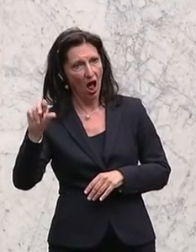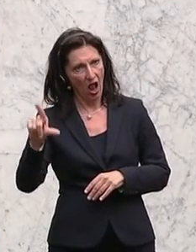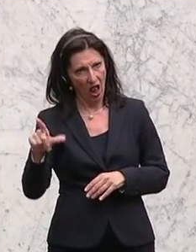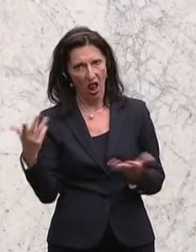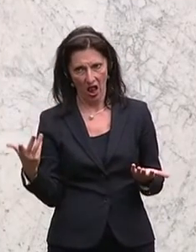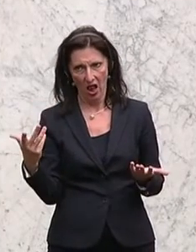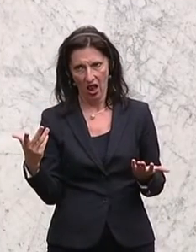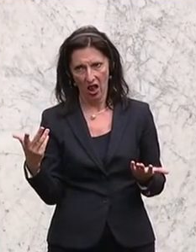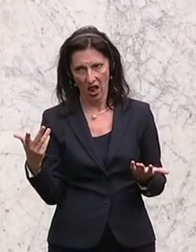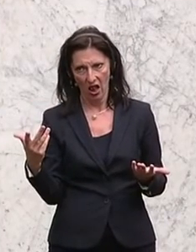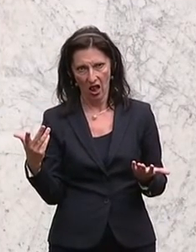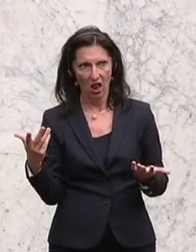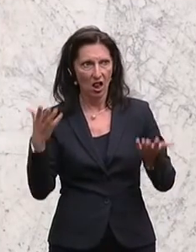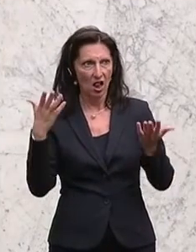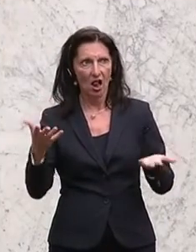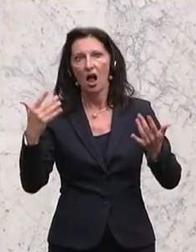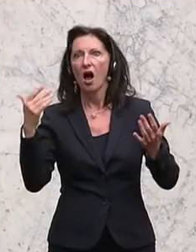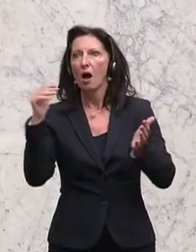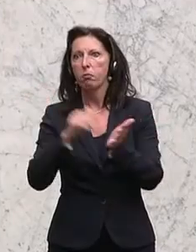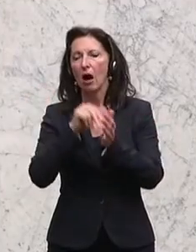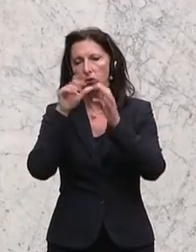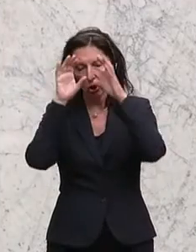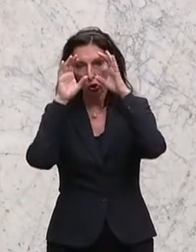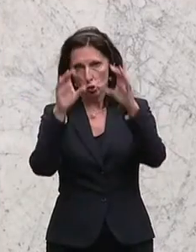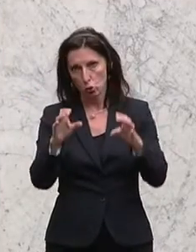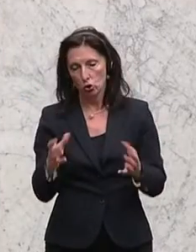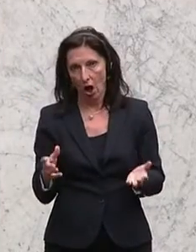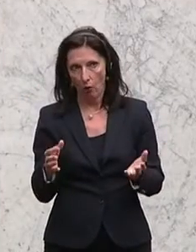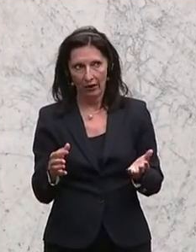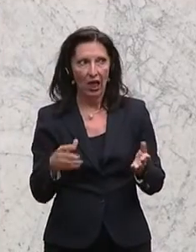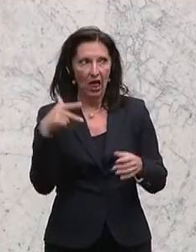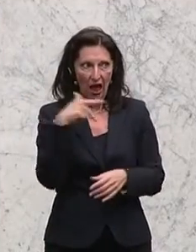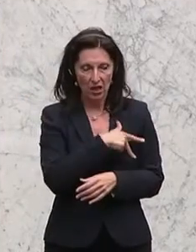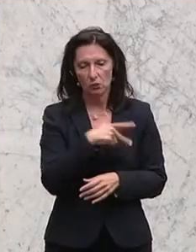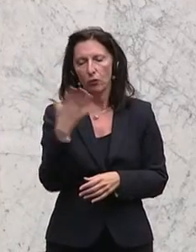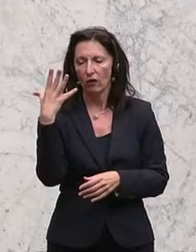SPÖ wieder die Chance verpasst auf ein eigenständiges Ministerium. Danke sehr.